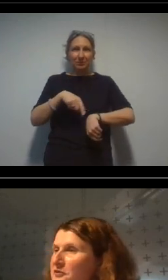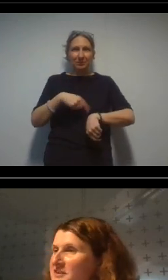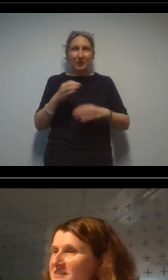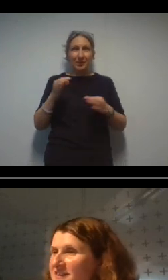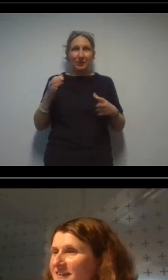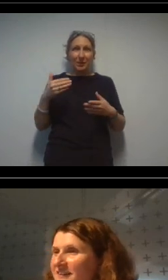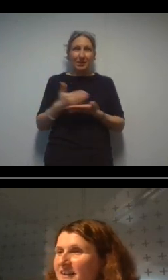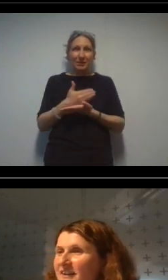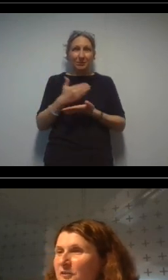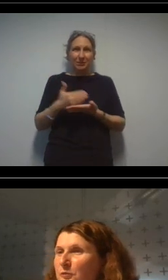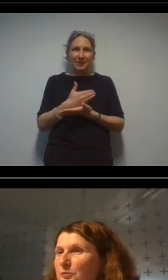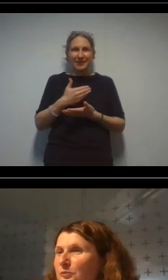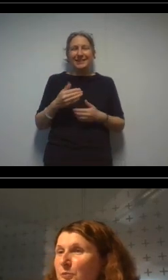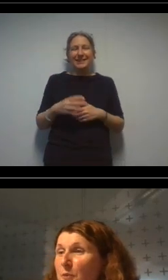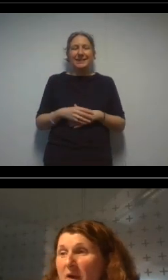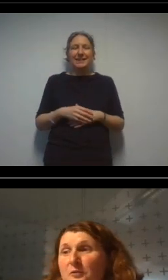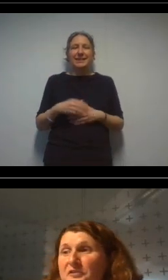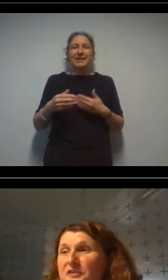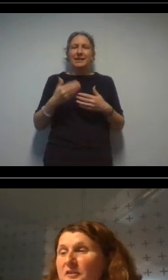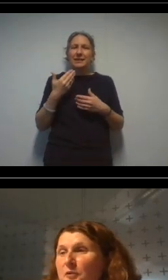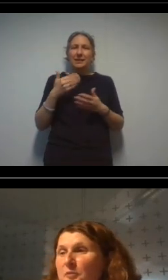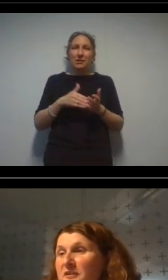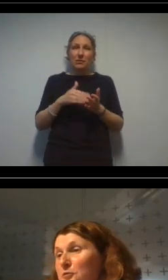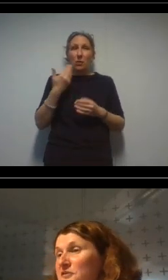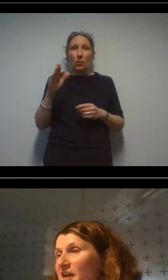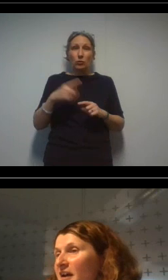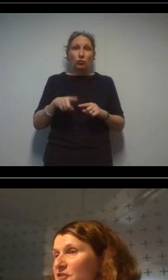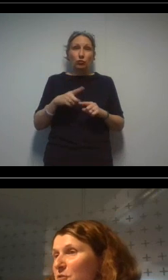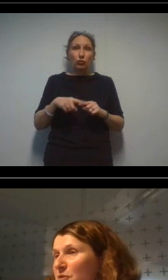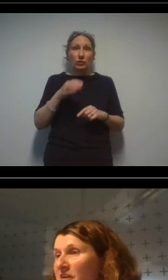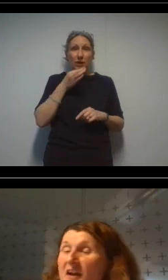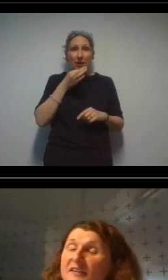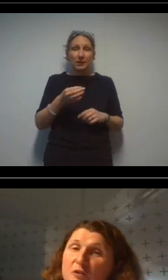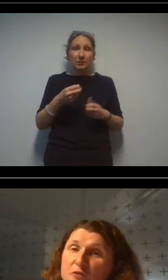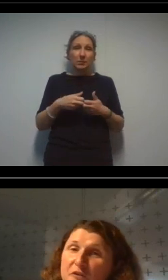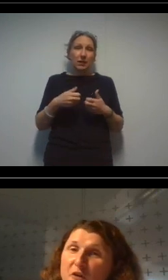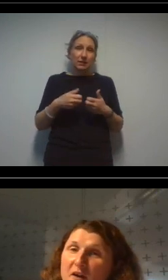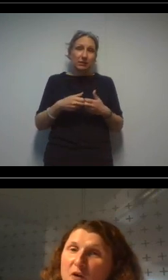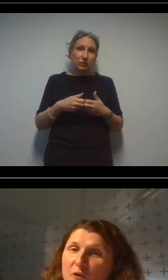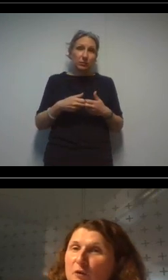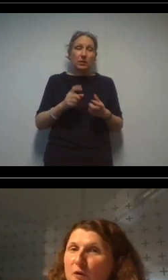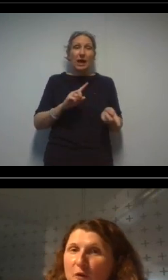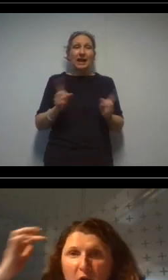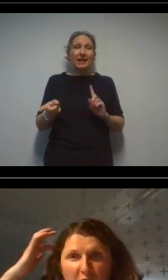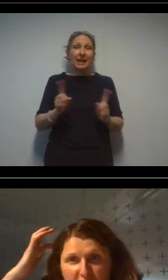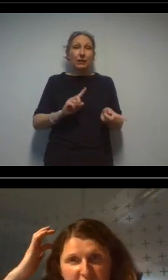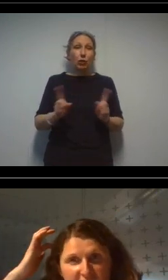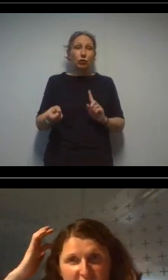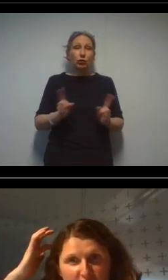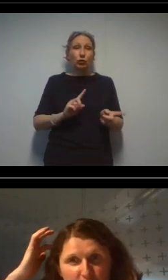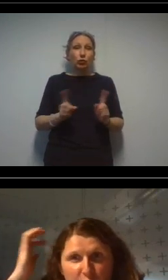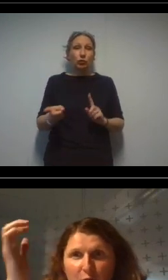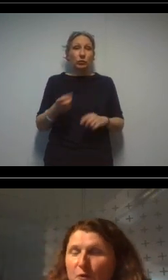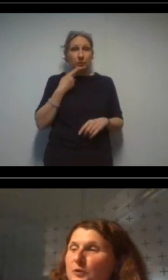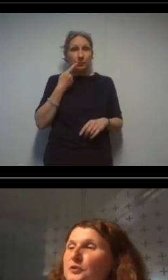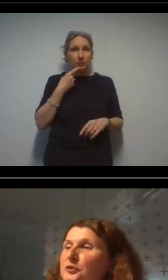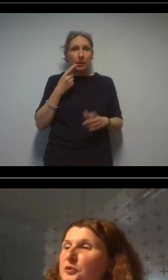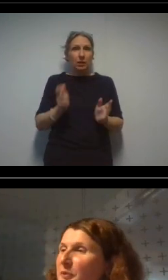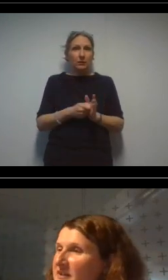encore plein de choses à dire. Et on peut parler aussi du coup stage, peut-être alternance. On est dans la grande phase d'alternance